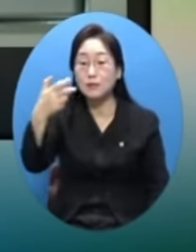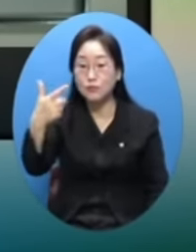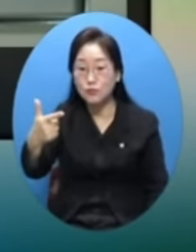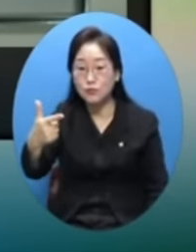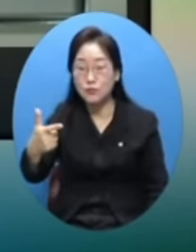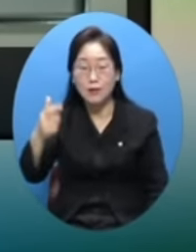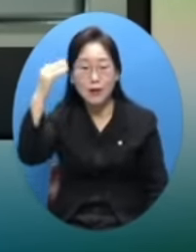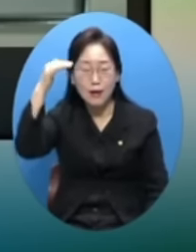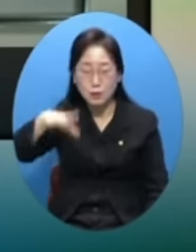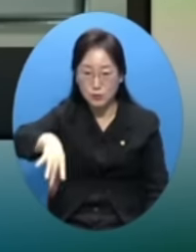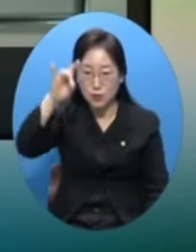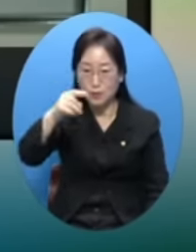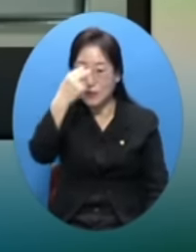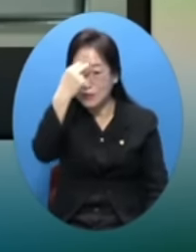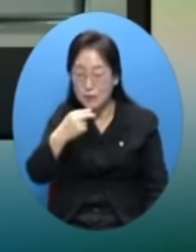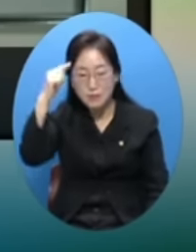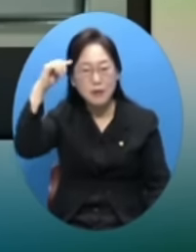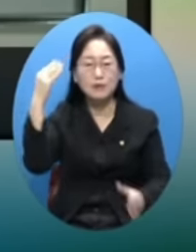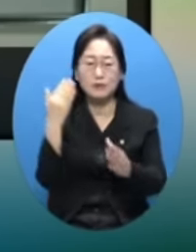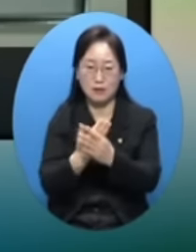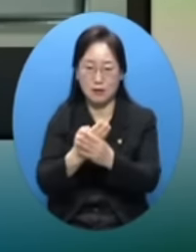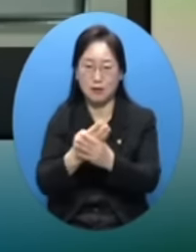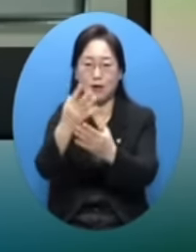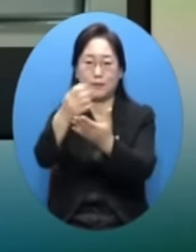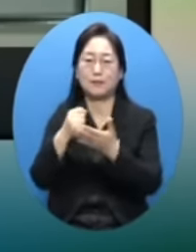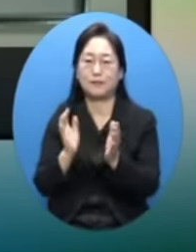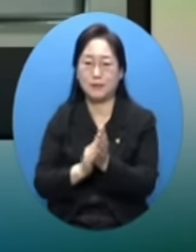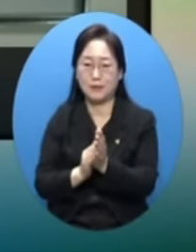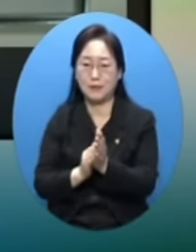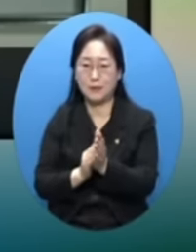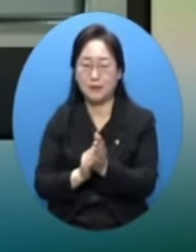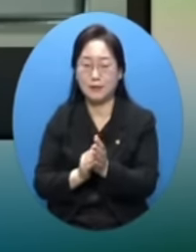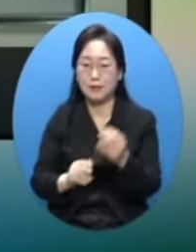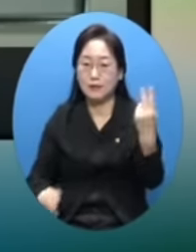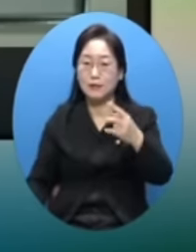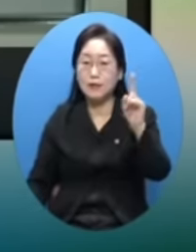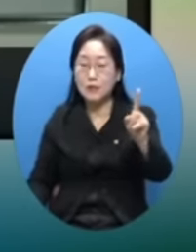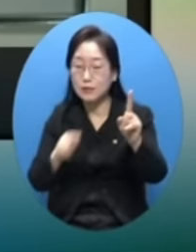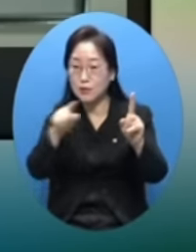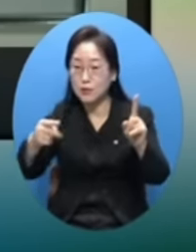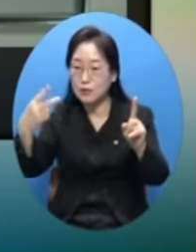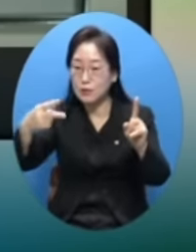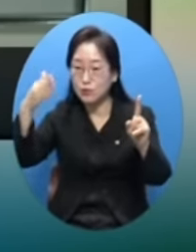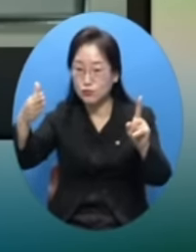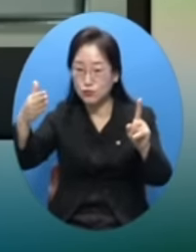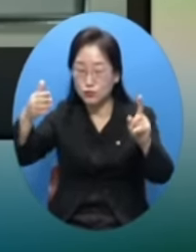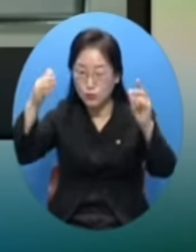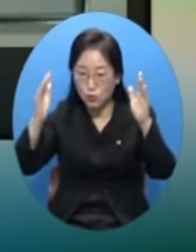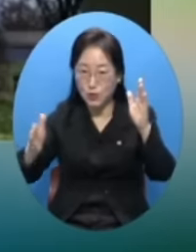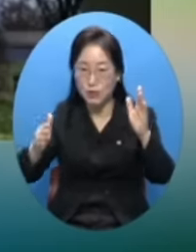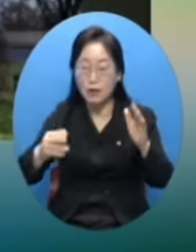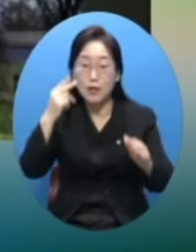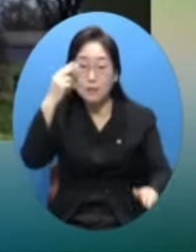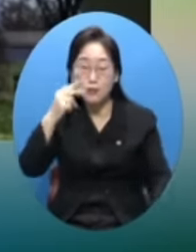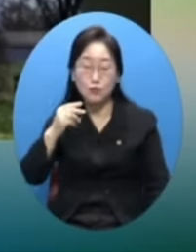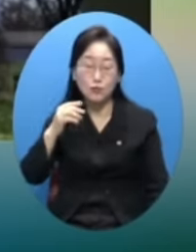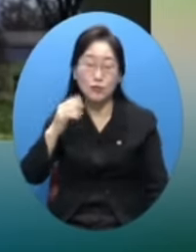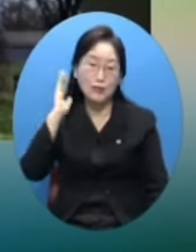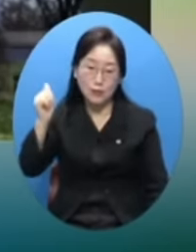한국 최초의 시각장애인 박사가 됩니다 그리고나서 2001년부터 2009년까지는 미국 백악관